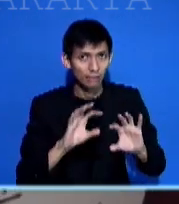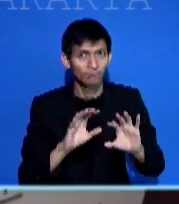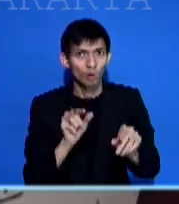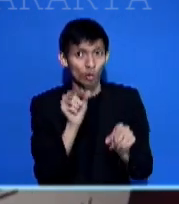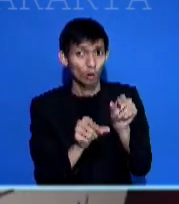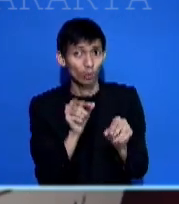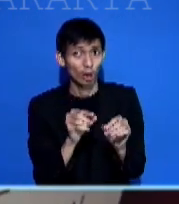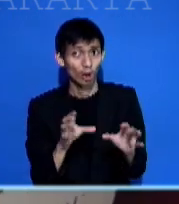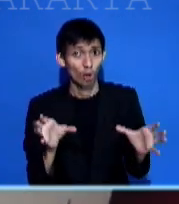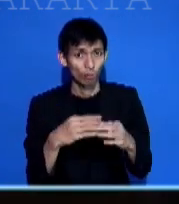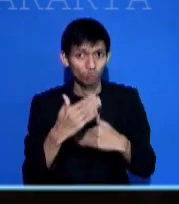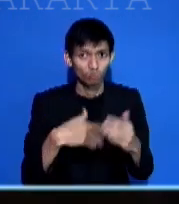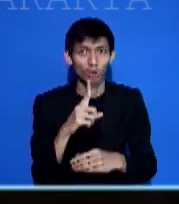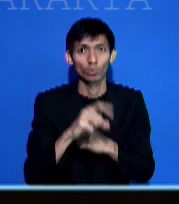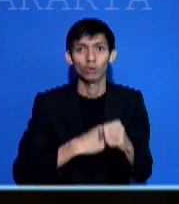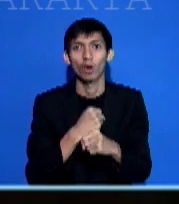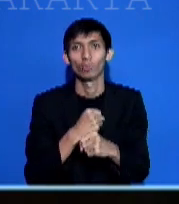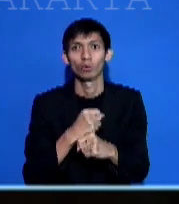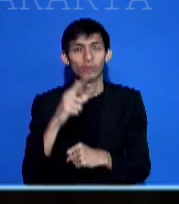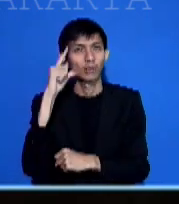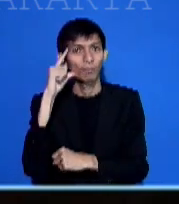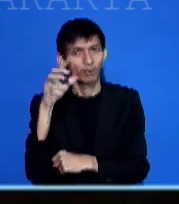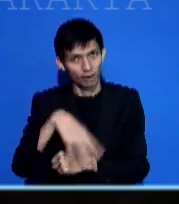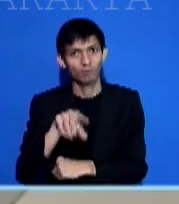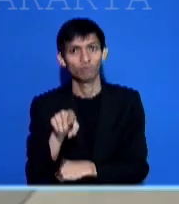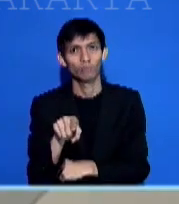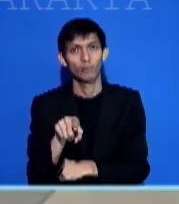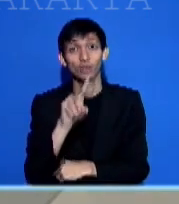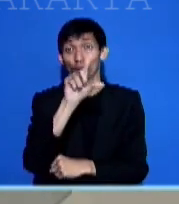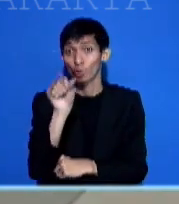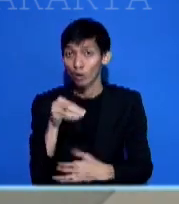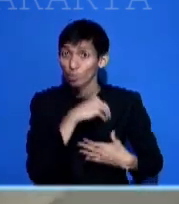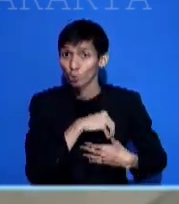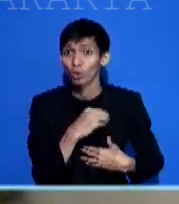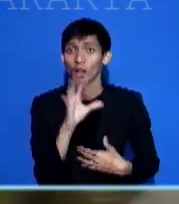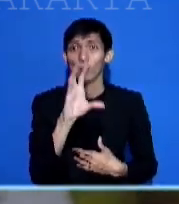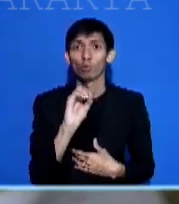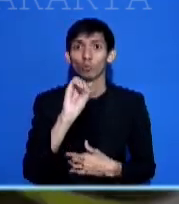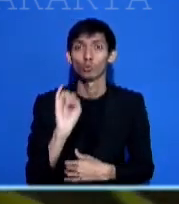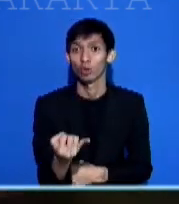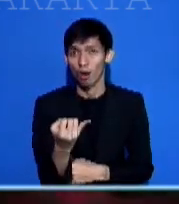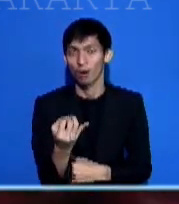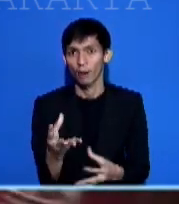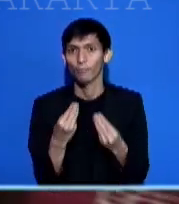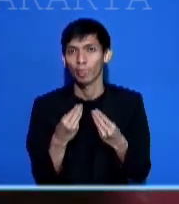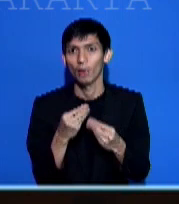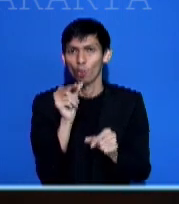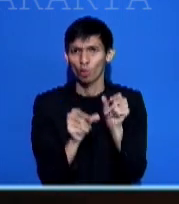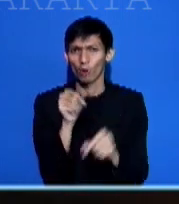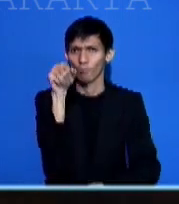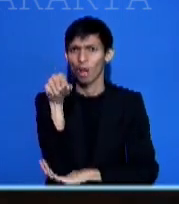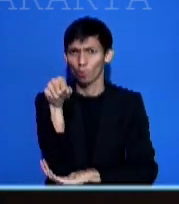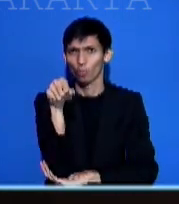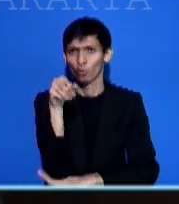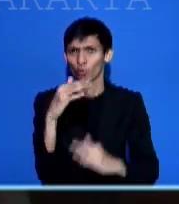sudah beroperasi selama 1 tahun di wilayah Sleman dan per bulan meraup untung setidaknya 50 juta rupiah. Para pelaku ini beroperasi di